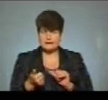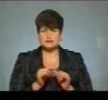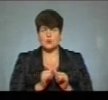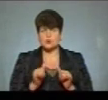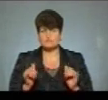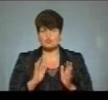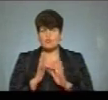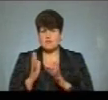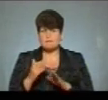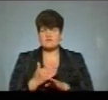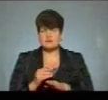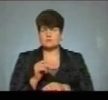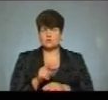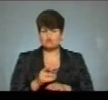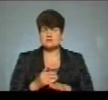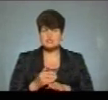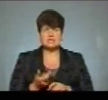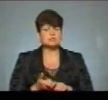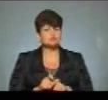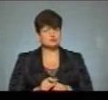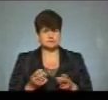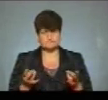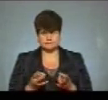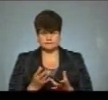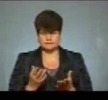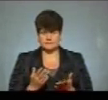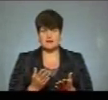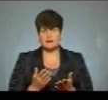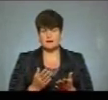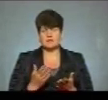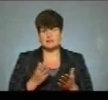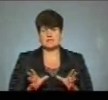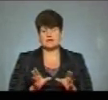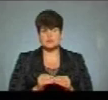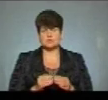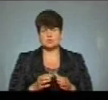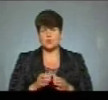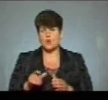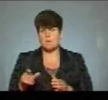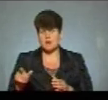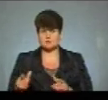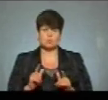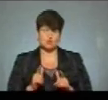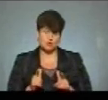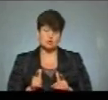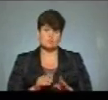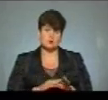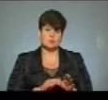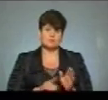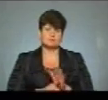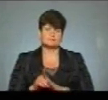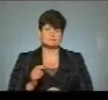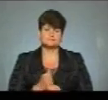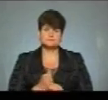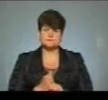просто виділяємо ту частину, яка найнеобхідніша, і разом спільно вже з громадою узгоджуємо і приступаємо до виконання.